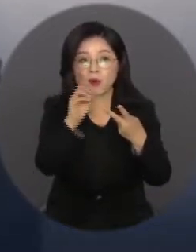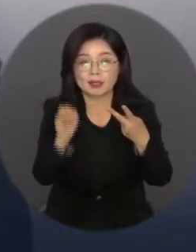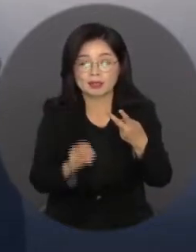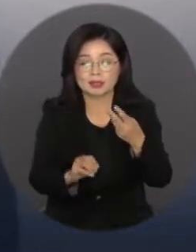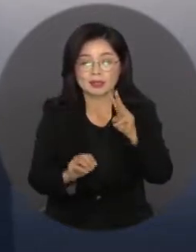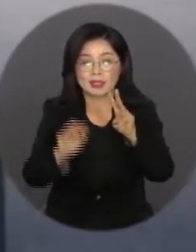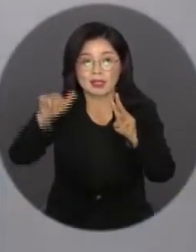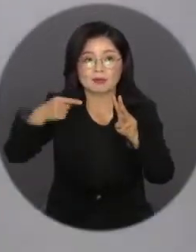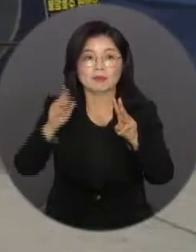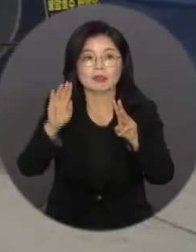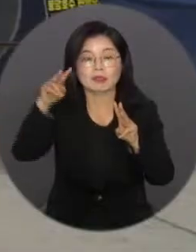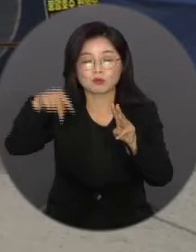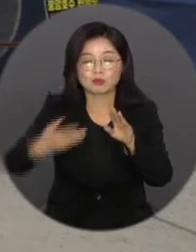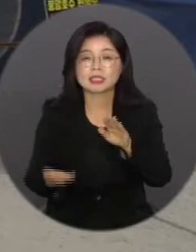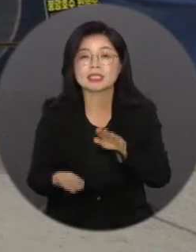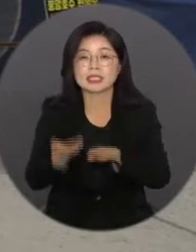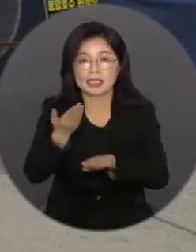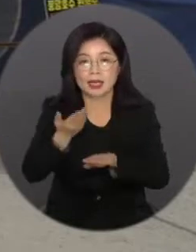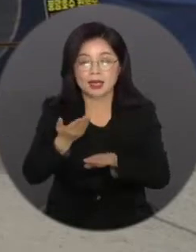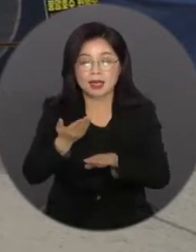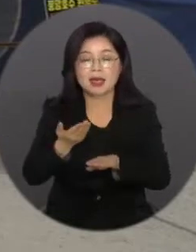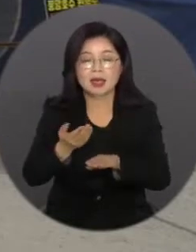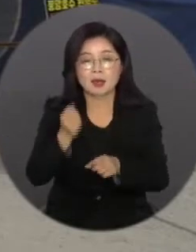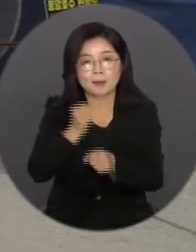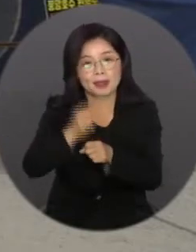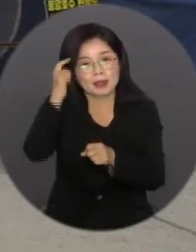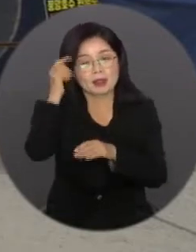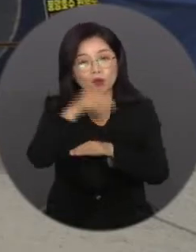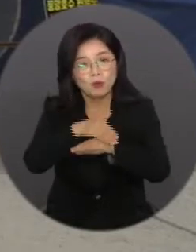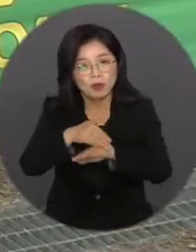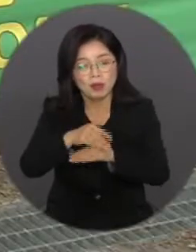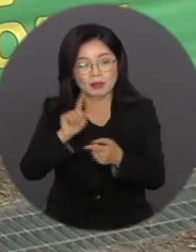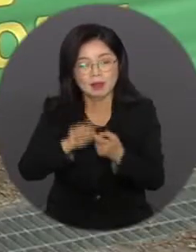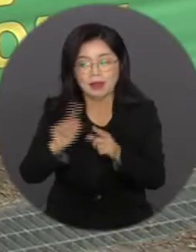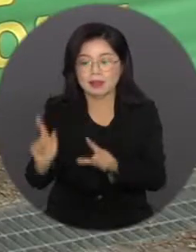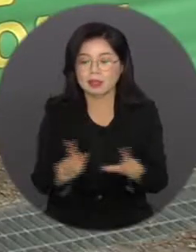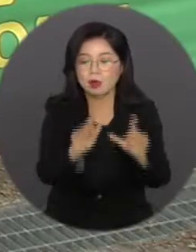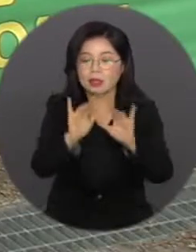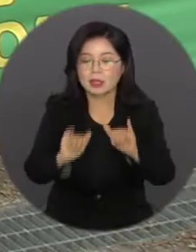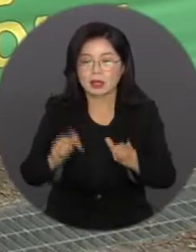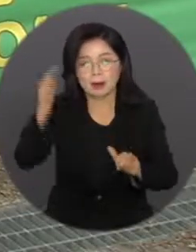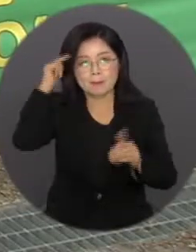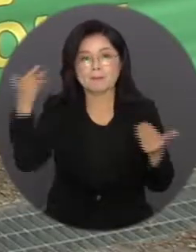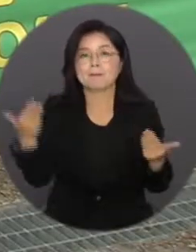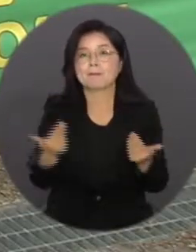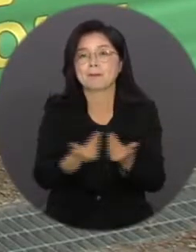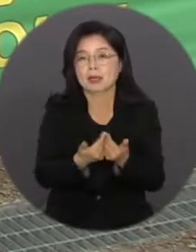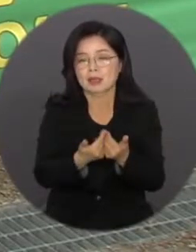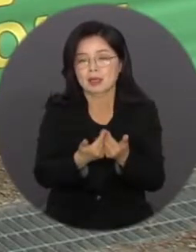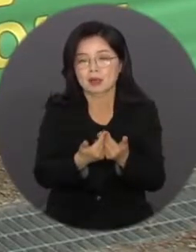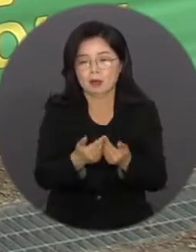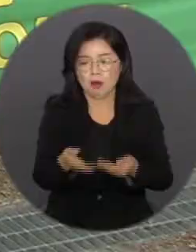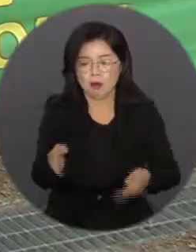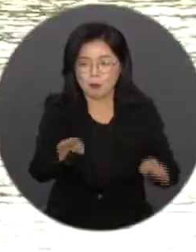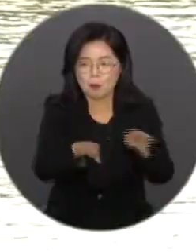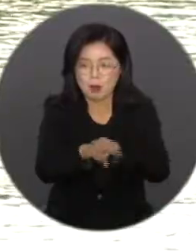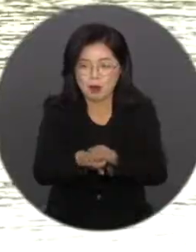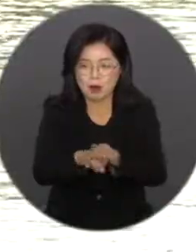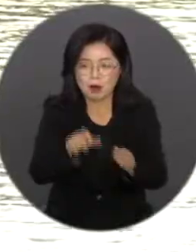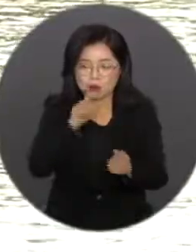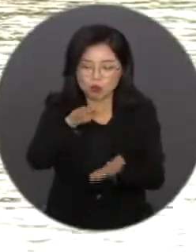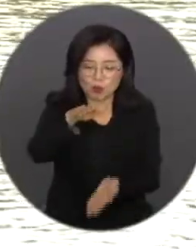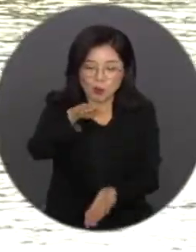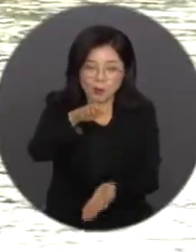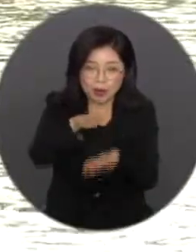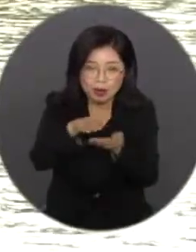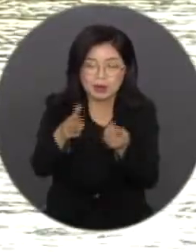시뮬레이션에서 구현하였습니다. 하지만 주민들은 강하게 반발하고 있습니다. 매립으로 수심이 너무 낮아져 생태 파괴가 불보듯